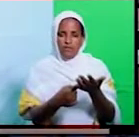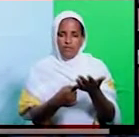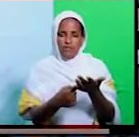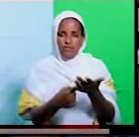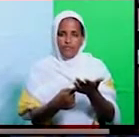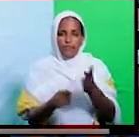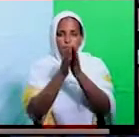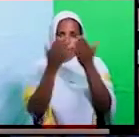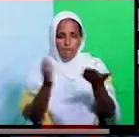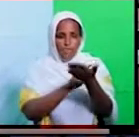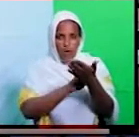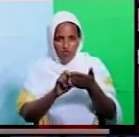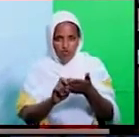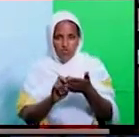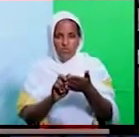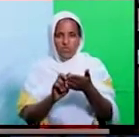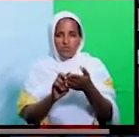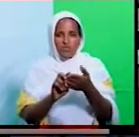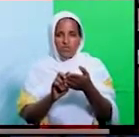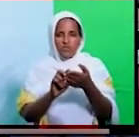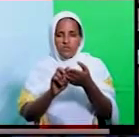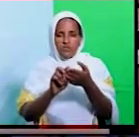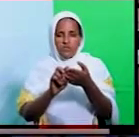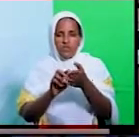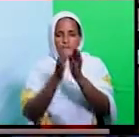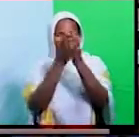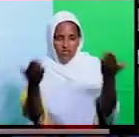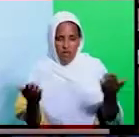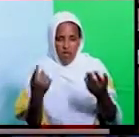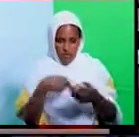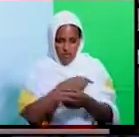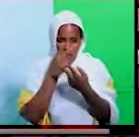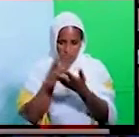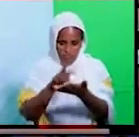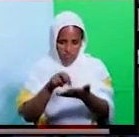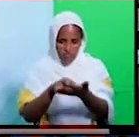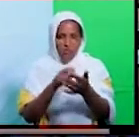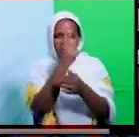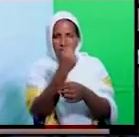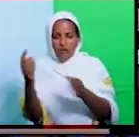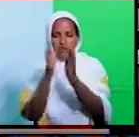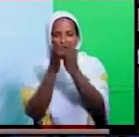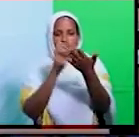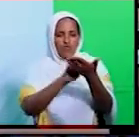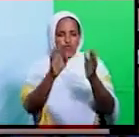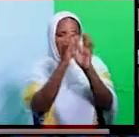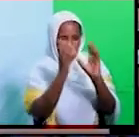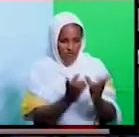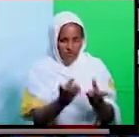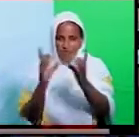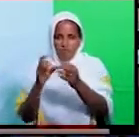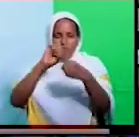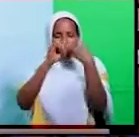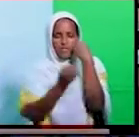ስለሆነ ለእሱ ካለን ፍቅር የተነሳ እሱን የበለጠ ለማወቅ ከእርሱ ጋር አንድ ለመሆን ወደ እርሱ ለመቅረብ ቃሉ